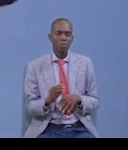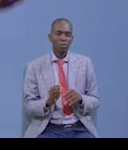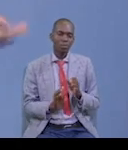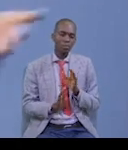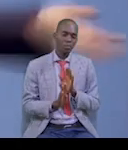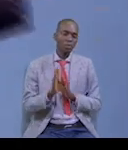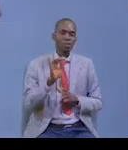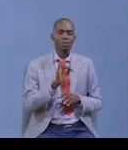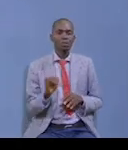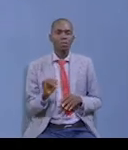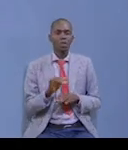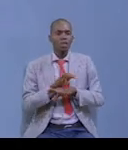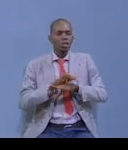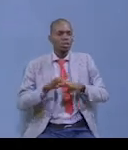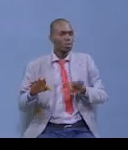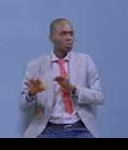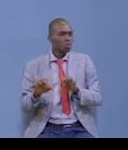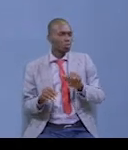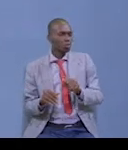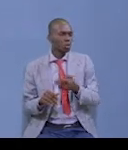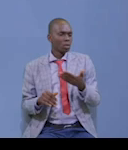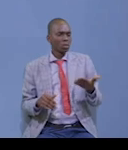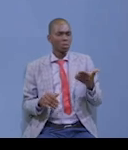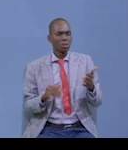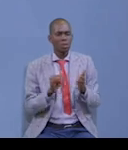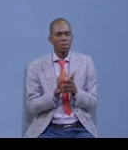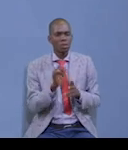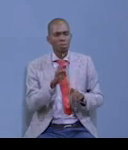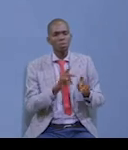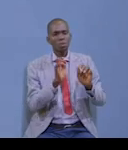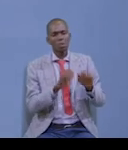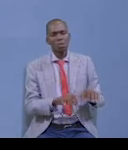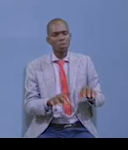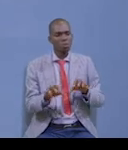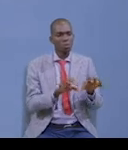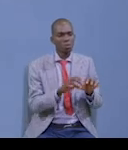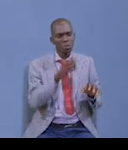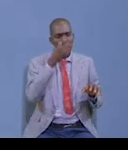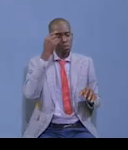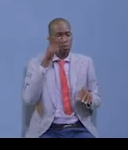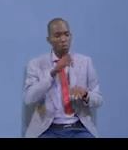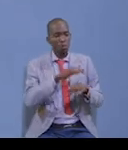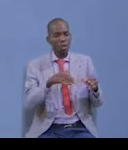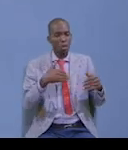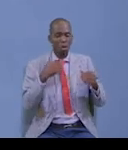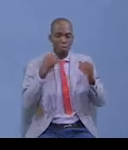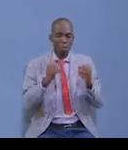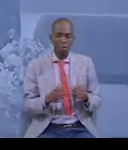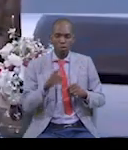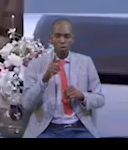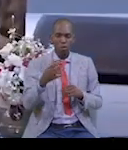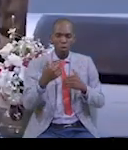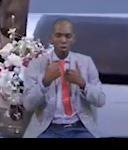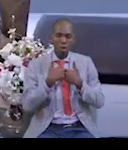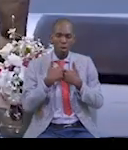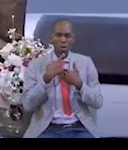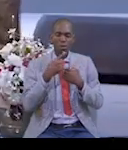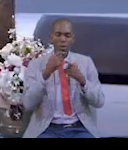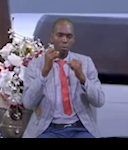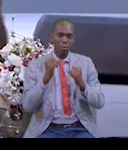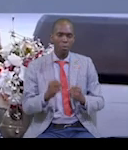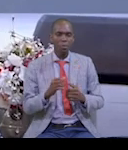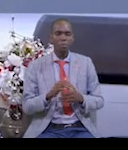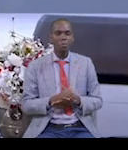Don't do things that others can do because they don't have the power, you have the power. మీకు శక్తి ఉంది